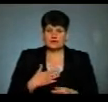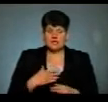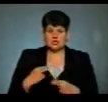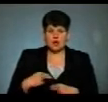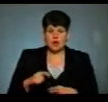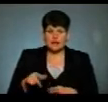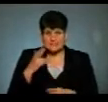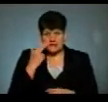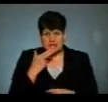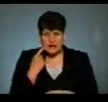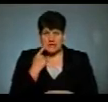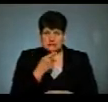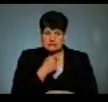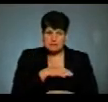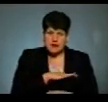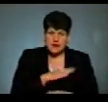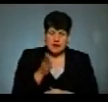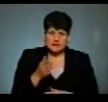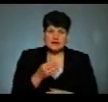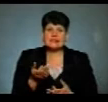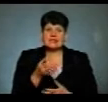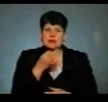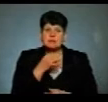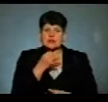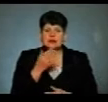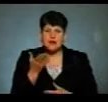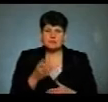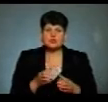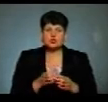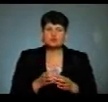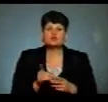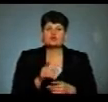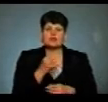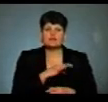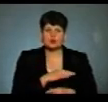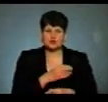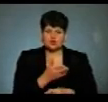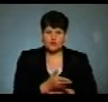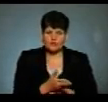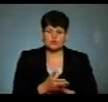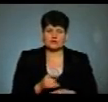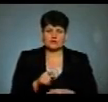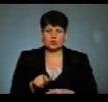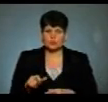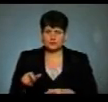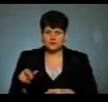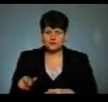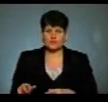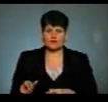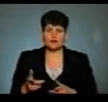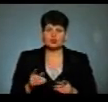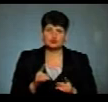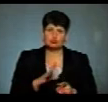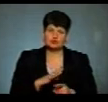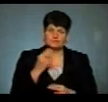із Італії, з Іспанії, які саме медикаменти і препарати чи групи препаратів вони використовували для лікування тих пацієнтів, які препарати